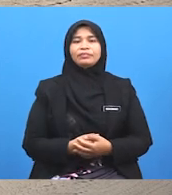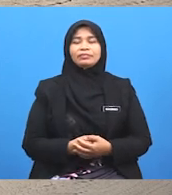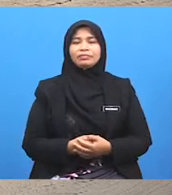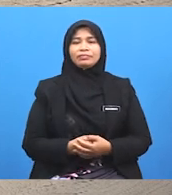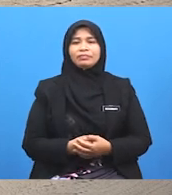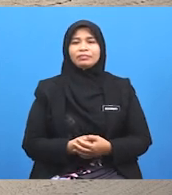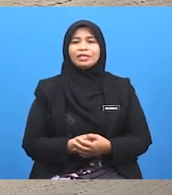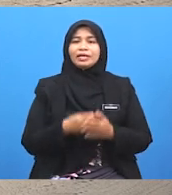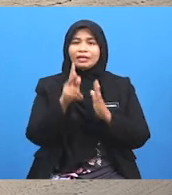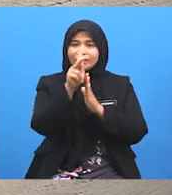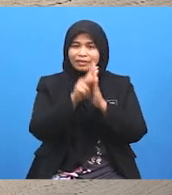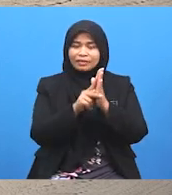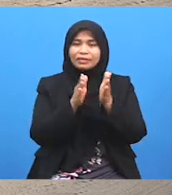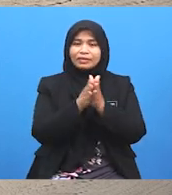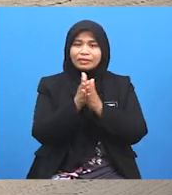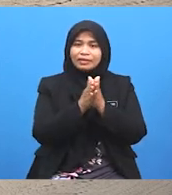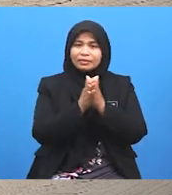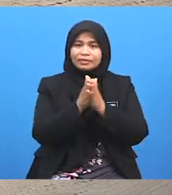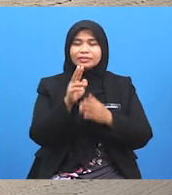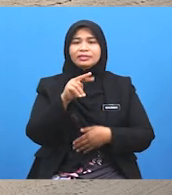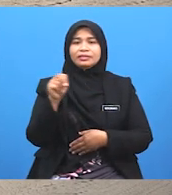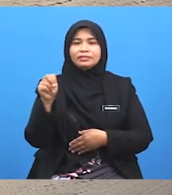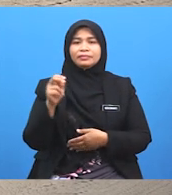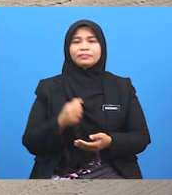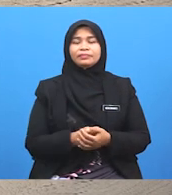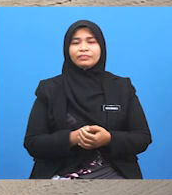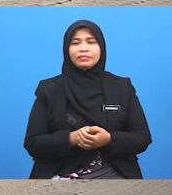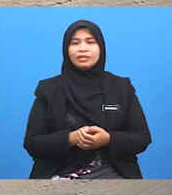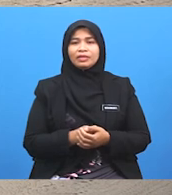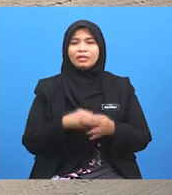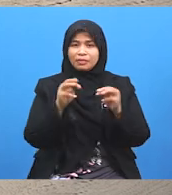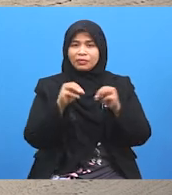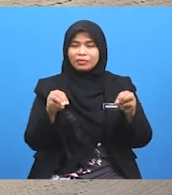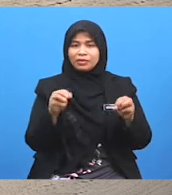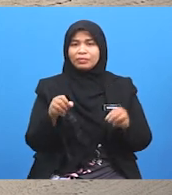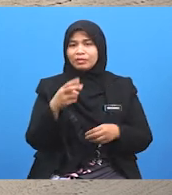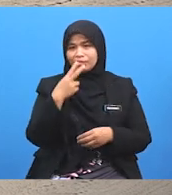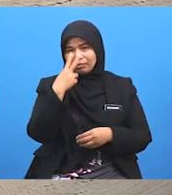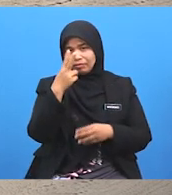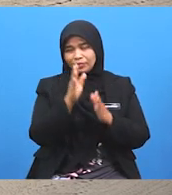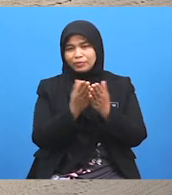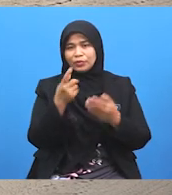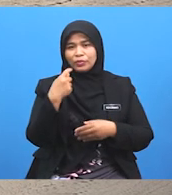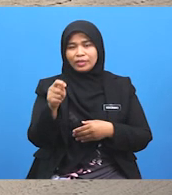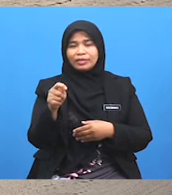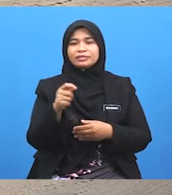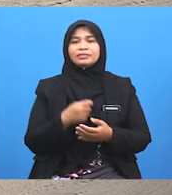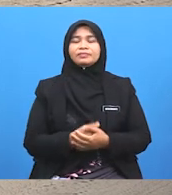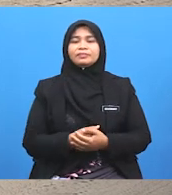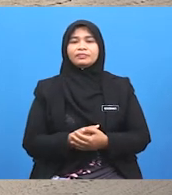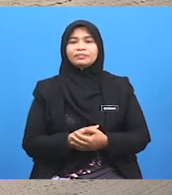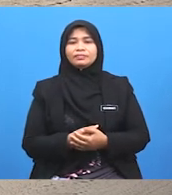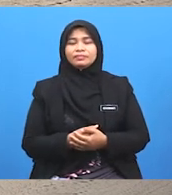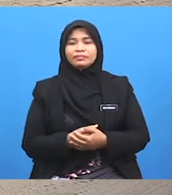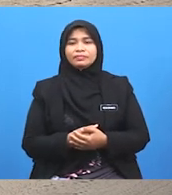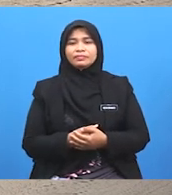ya, kerajinan. Murid-murid, sila rujuk buku teks Pendidikan Moral Sekolah Kebangsaan